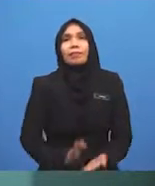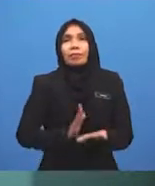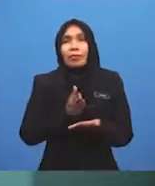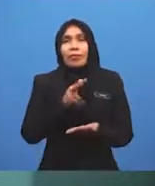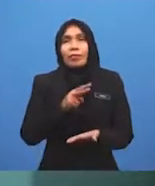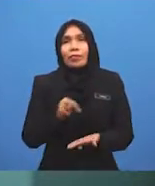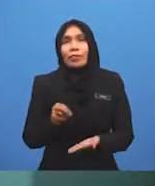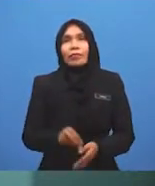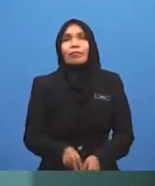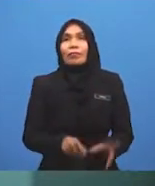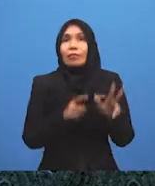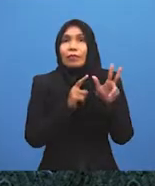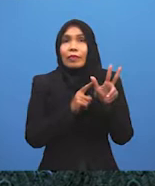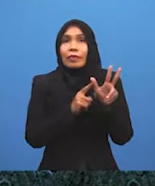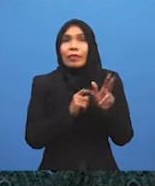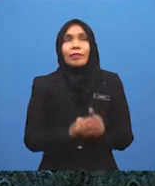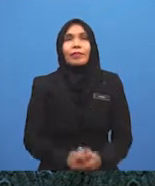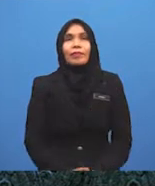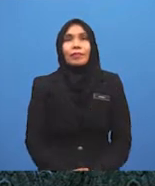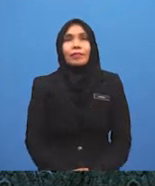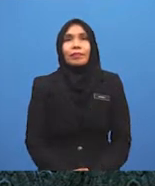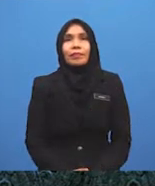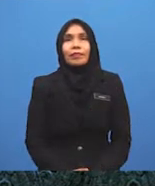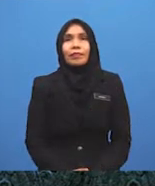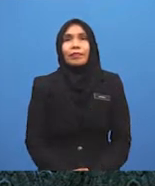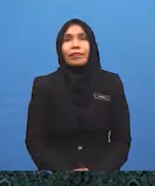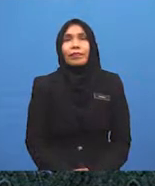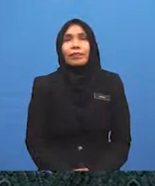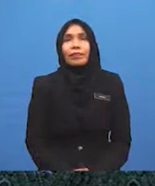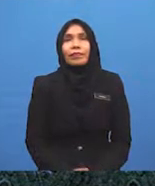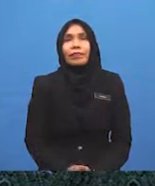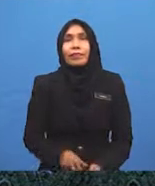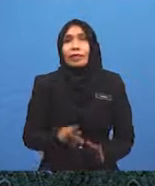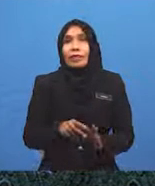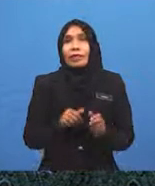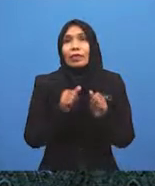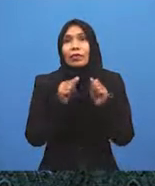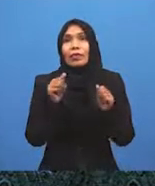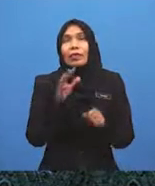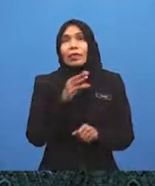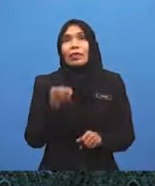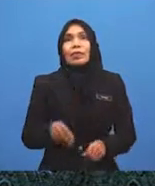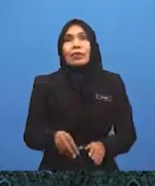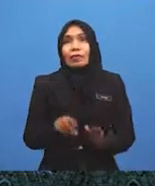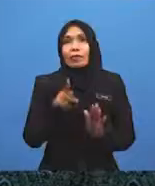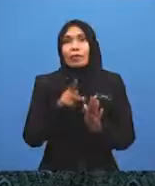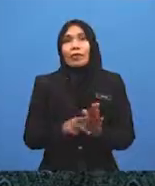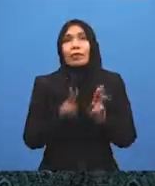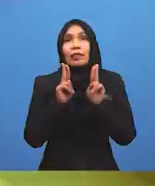kepentingan yang ketiga adalah keamanan dan keharmonian dapat